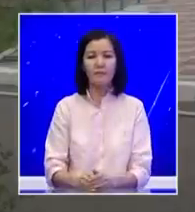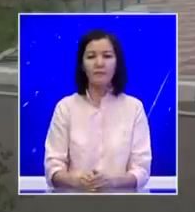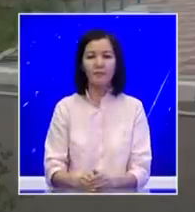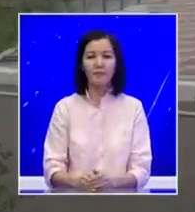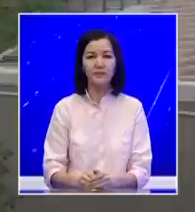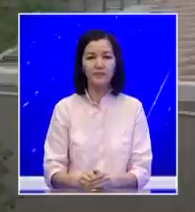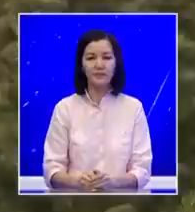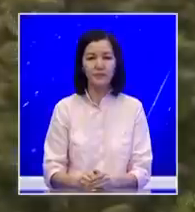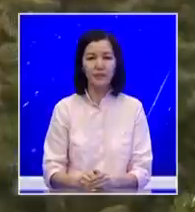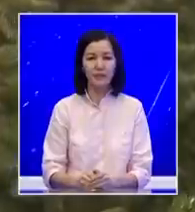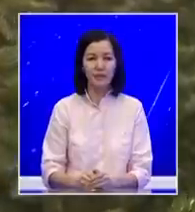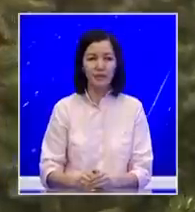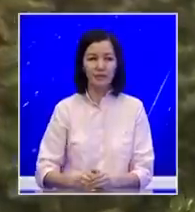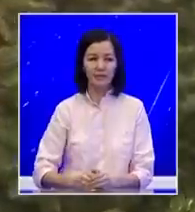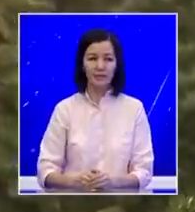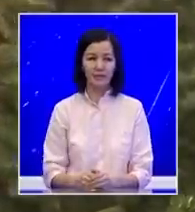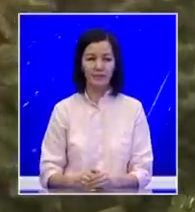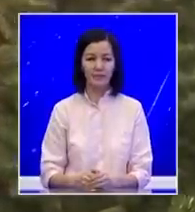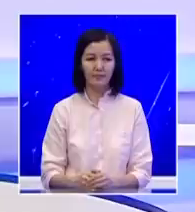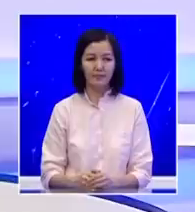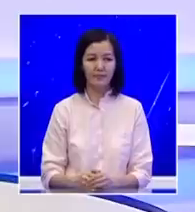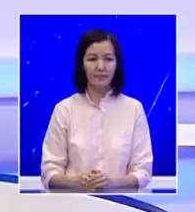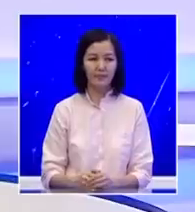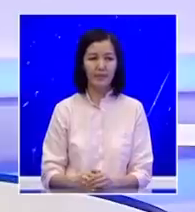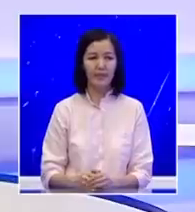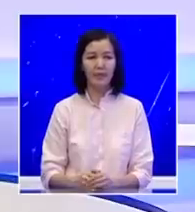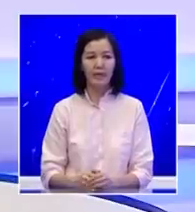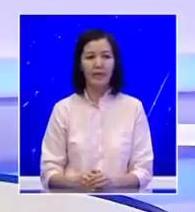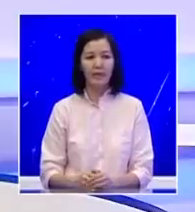Жасұлан Шынкенже, Жетісу арнасы.